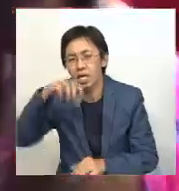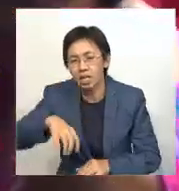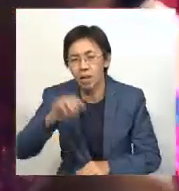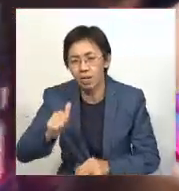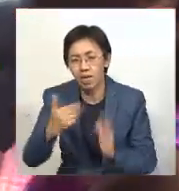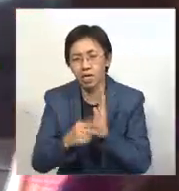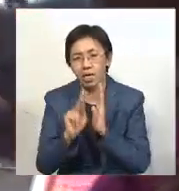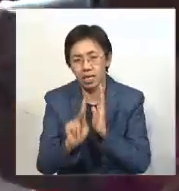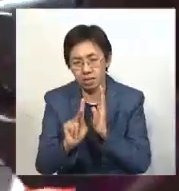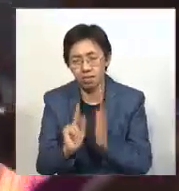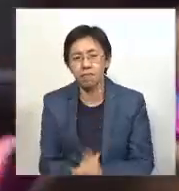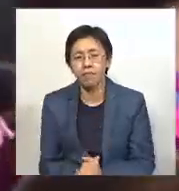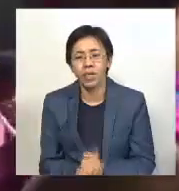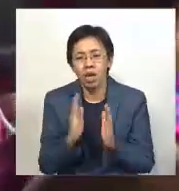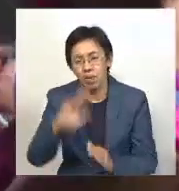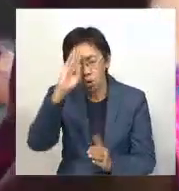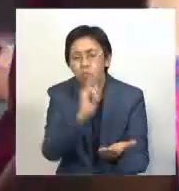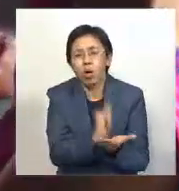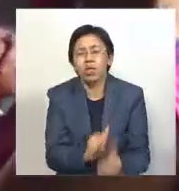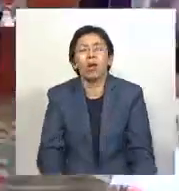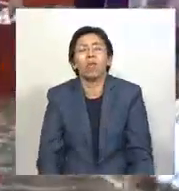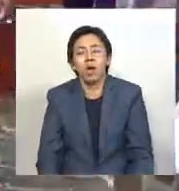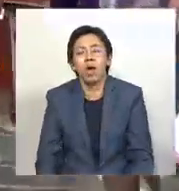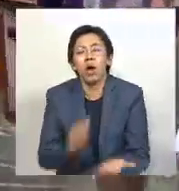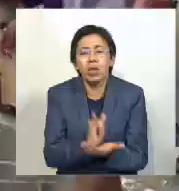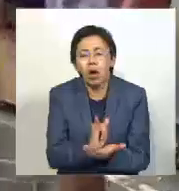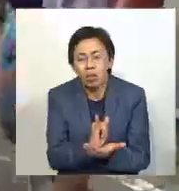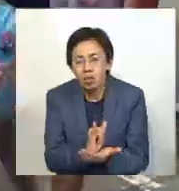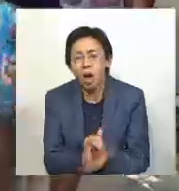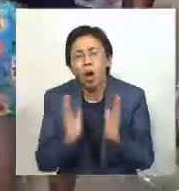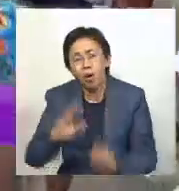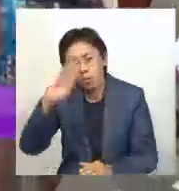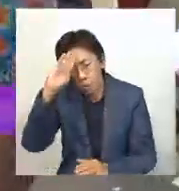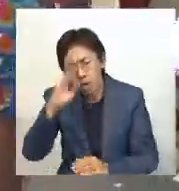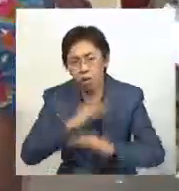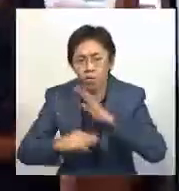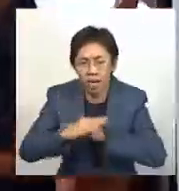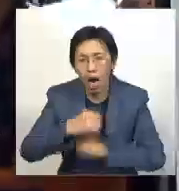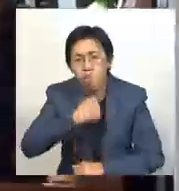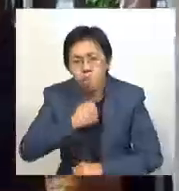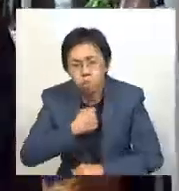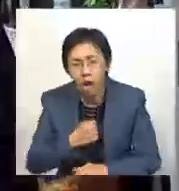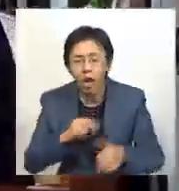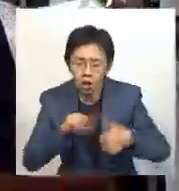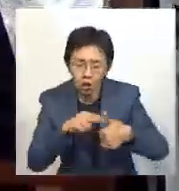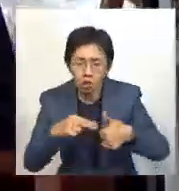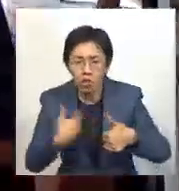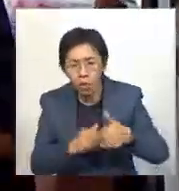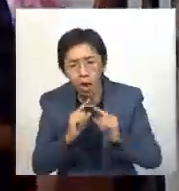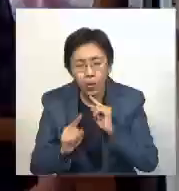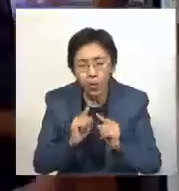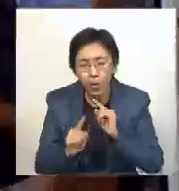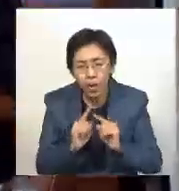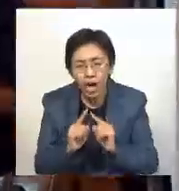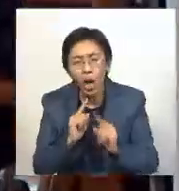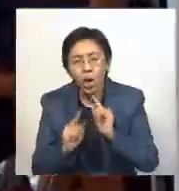ลเมืองกาฬสินธุ์ซึ่งมีทั้งผู้ป่วยเรื้อรังผู้ป่วยติดเตียงผู้สูงอายุและผู้พิการทำการตรวจสุขภาพแล้วก็พูดคุ